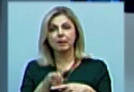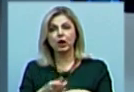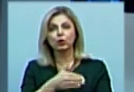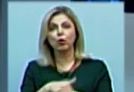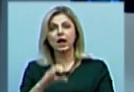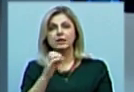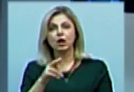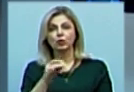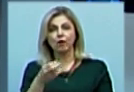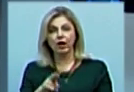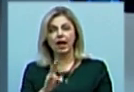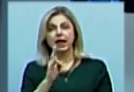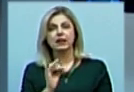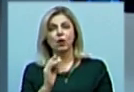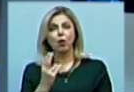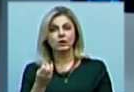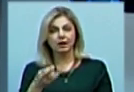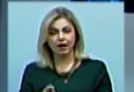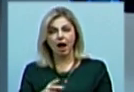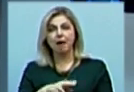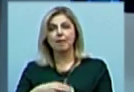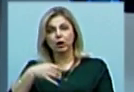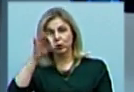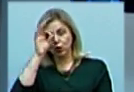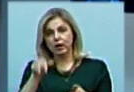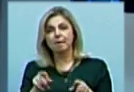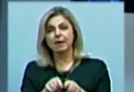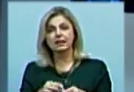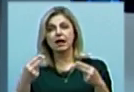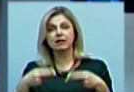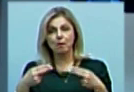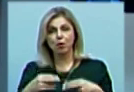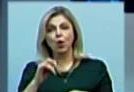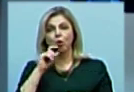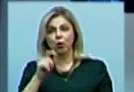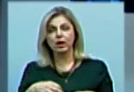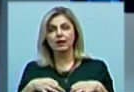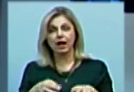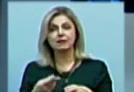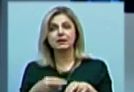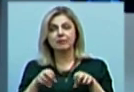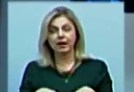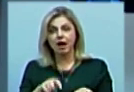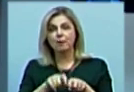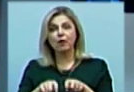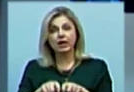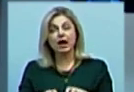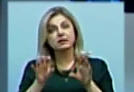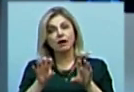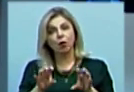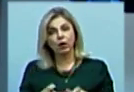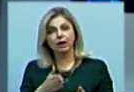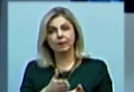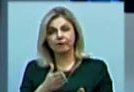вулиць Садова та Нікольська патрульні разом з представниками митної служби і Укртрансбезпеки перевіряли законність